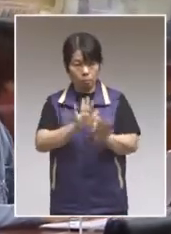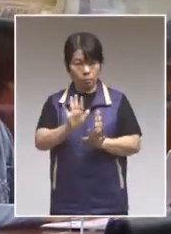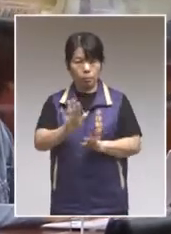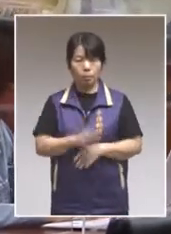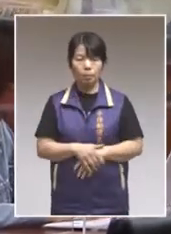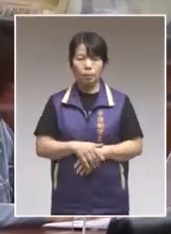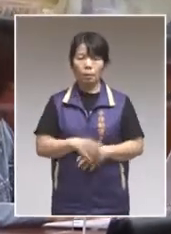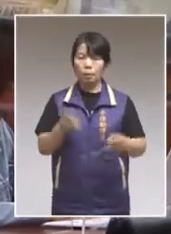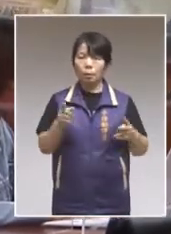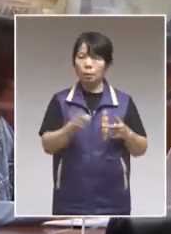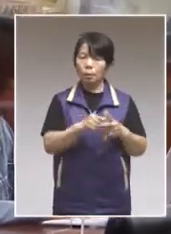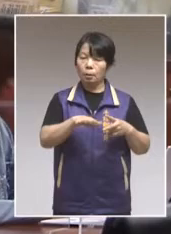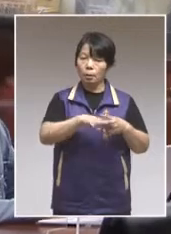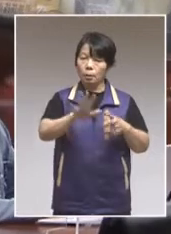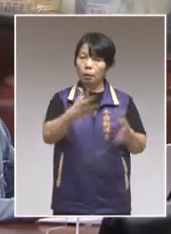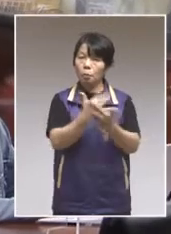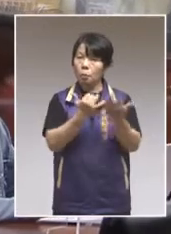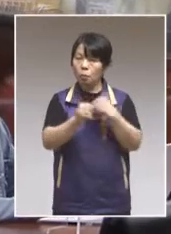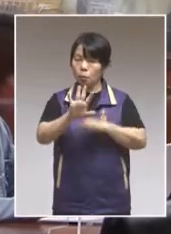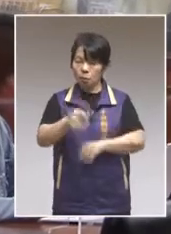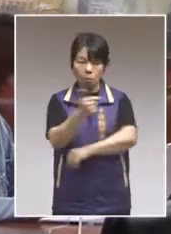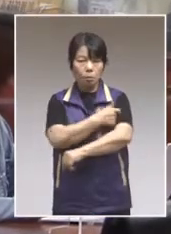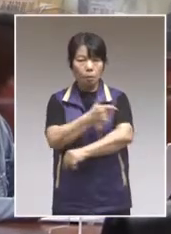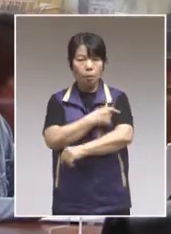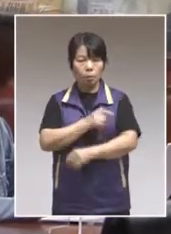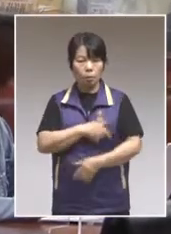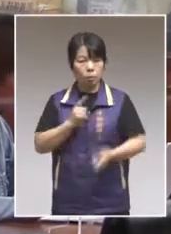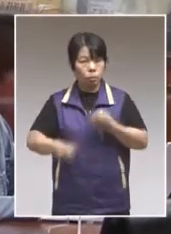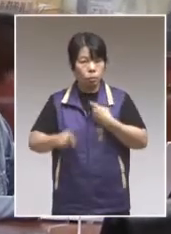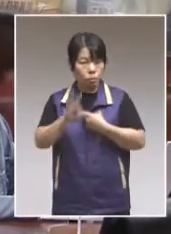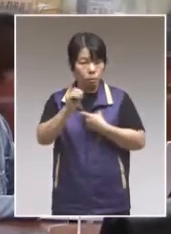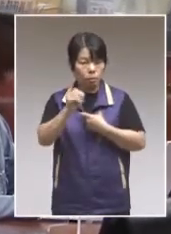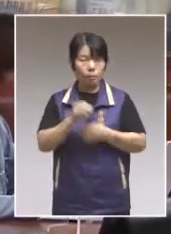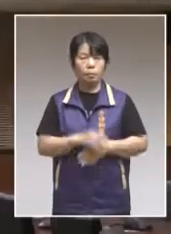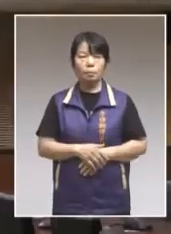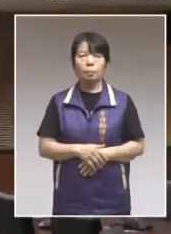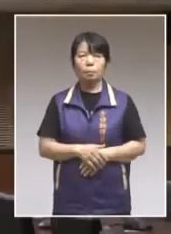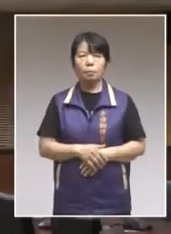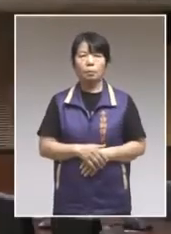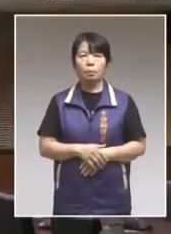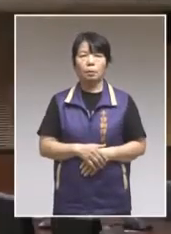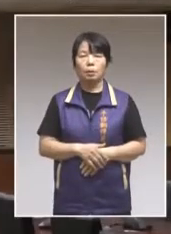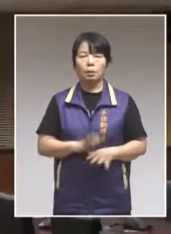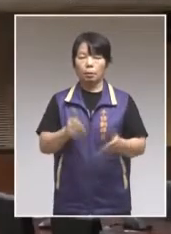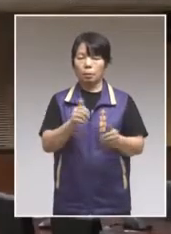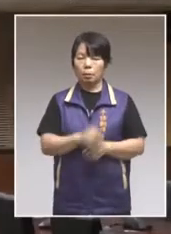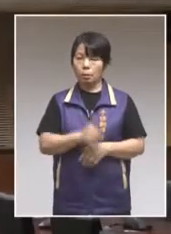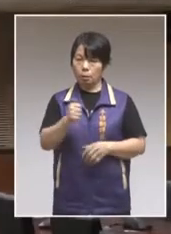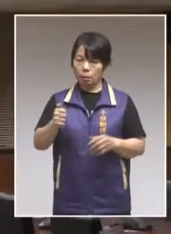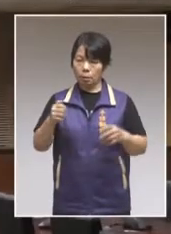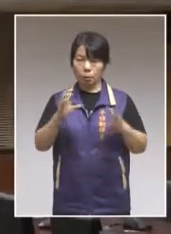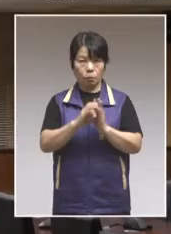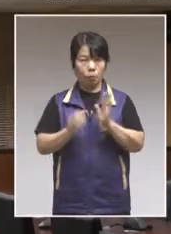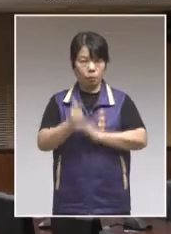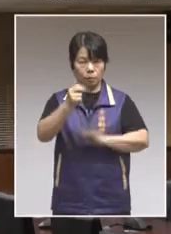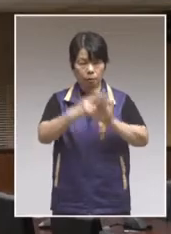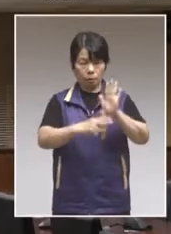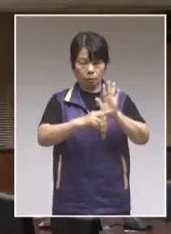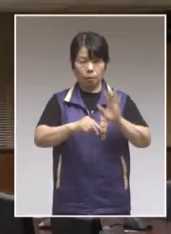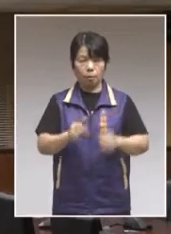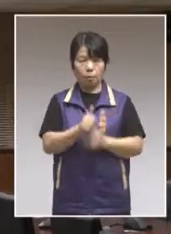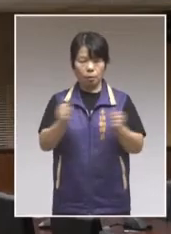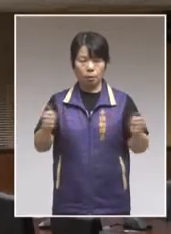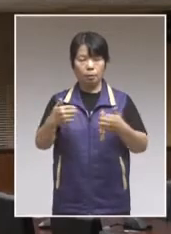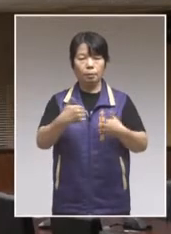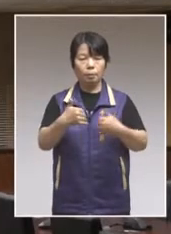有小朋友有出现疫苗的不良反应的？谢谢。 好，我是不是请谢局长说明一下？ 好，谢谢